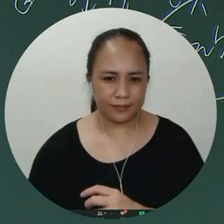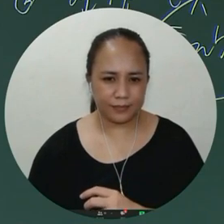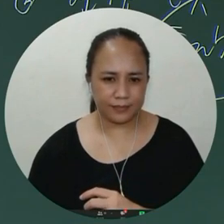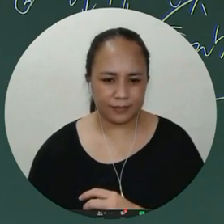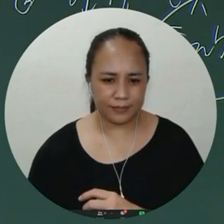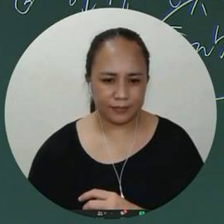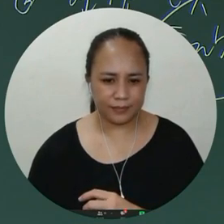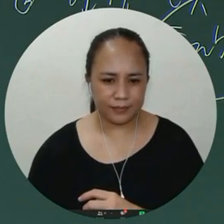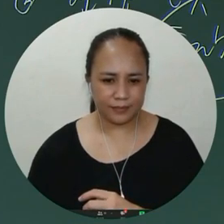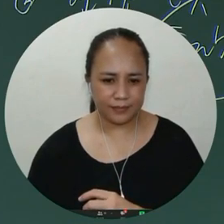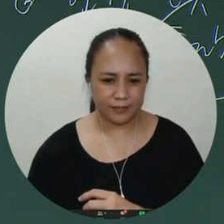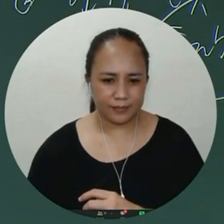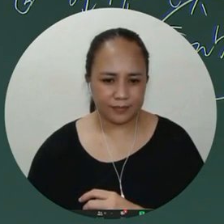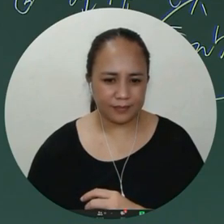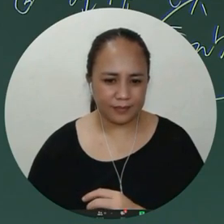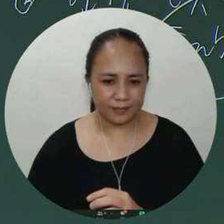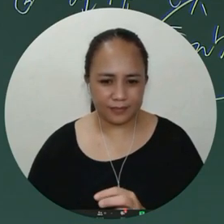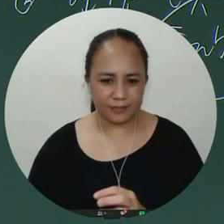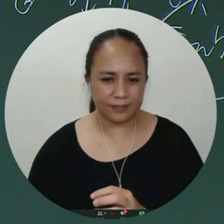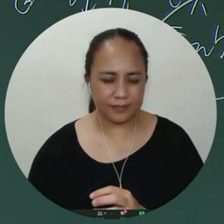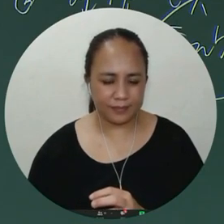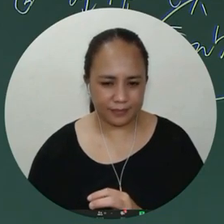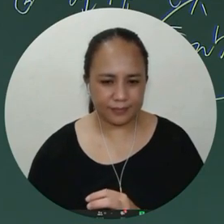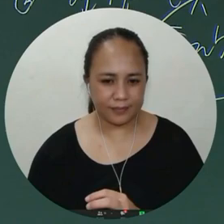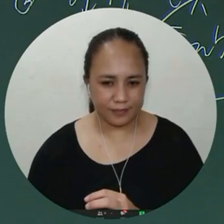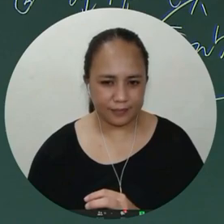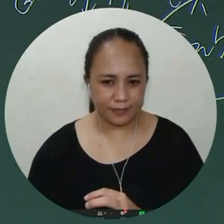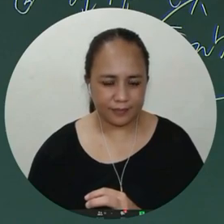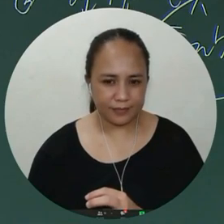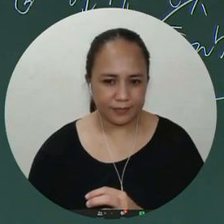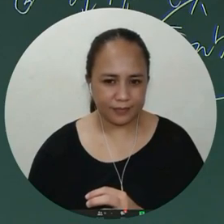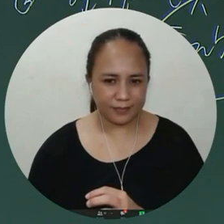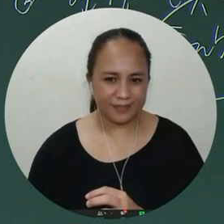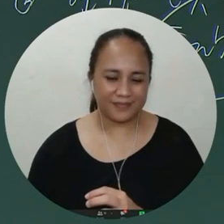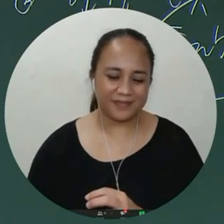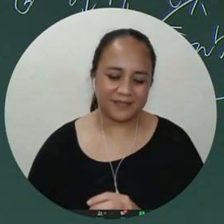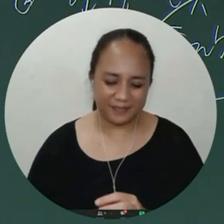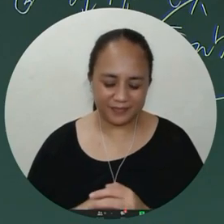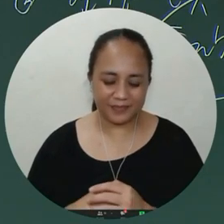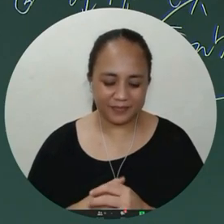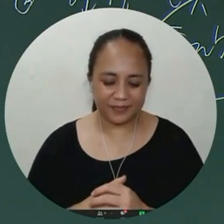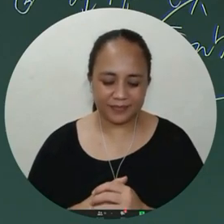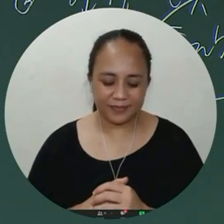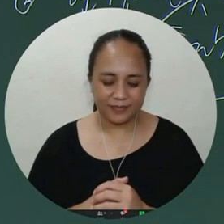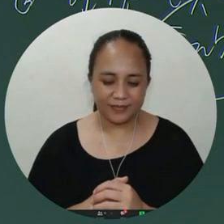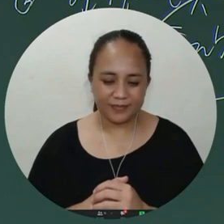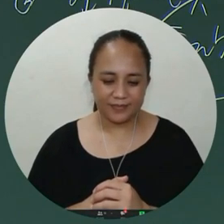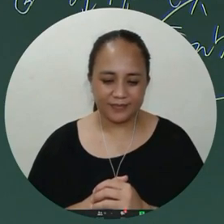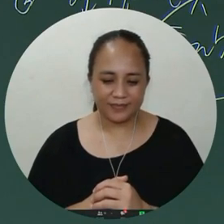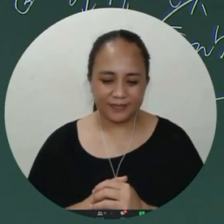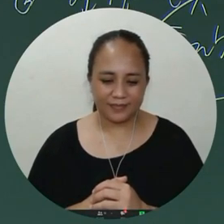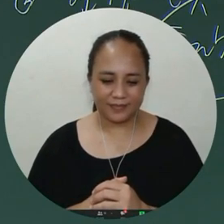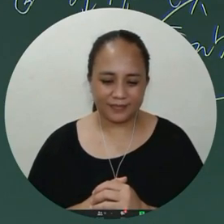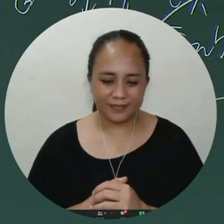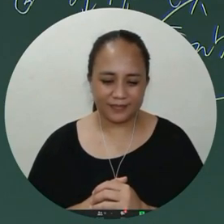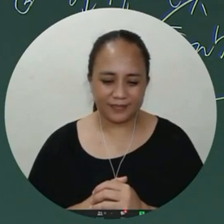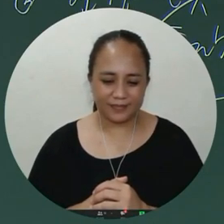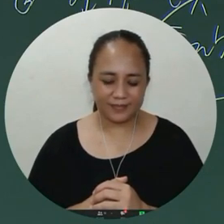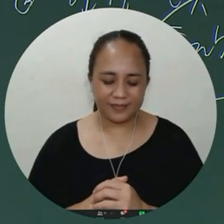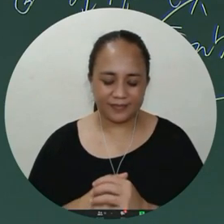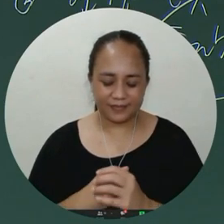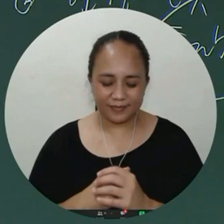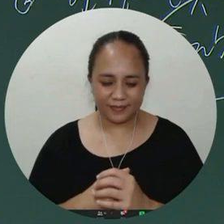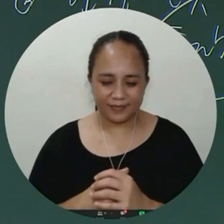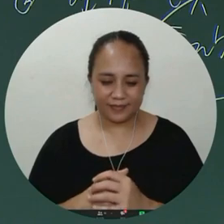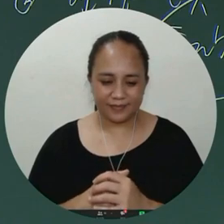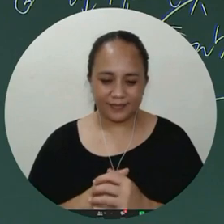우리 팔라완 우리 LTS에 참석한 모든 주의 종들과 우리 성도들에게 임하게 하여